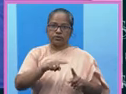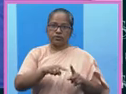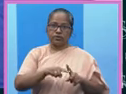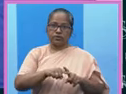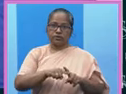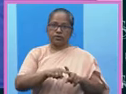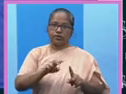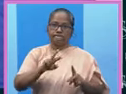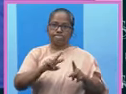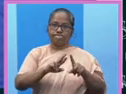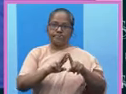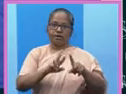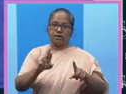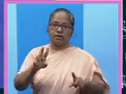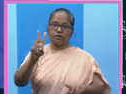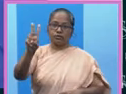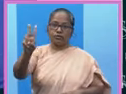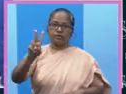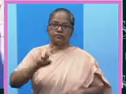பை ஆர் ஸ்கொயர்.